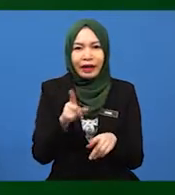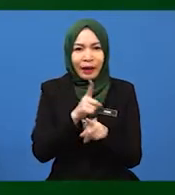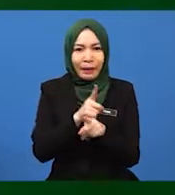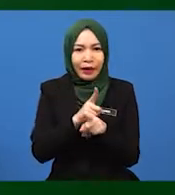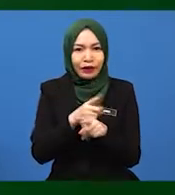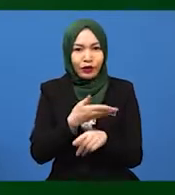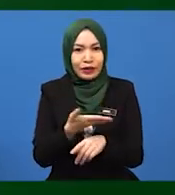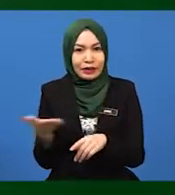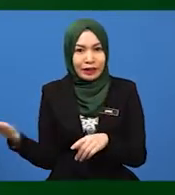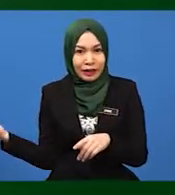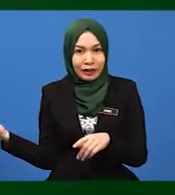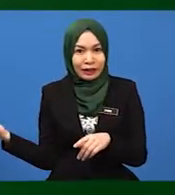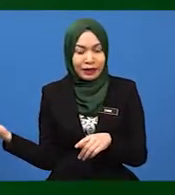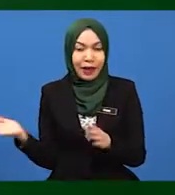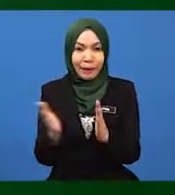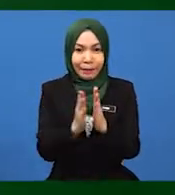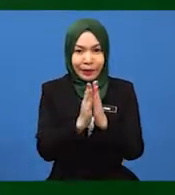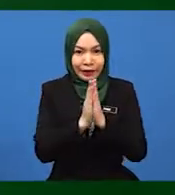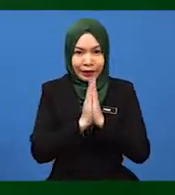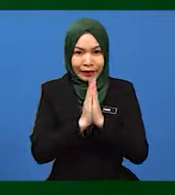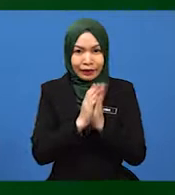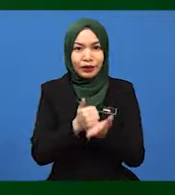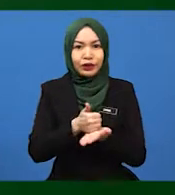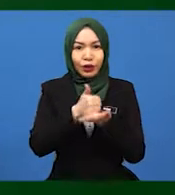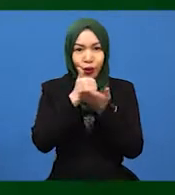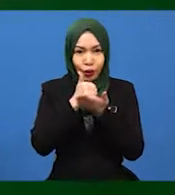Sila, minta,